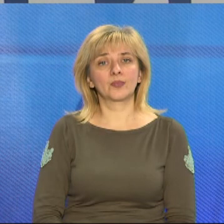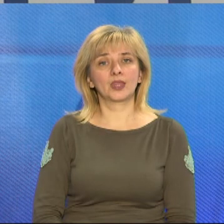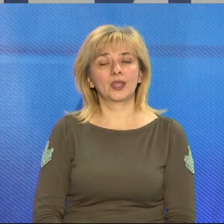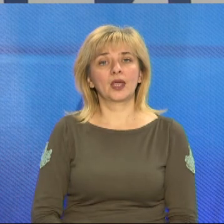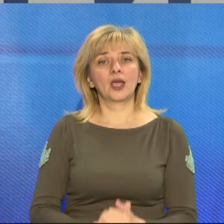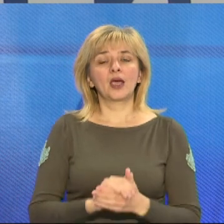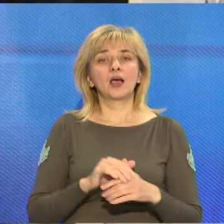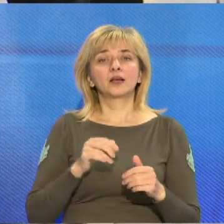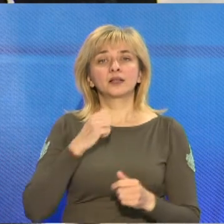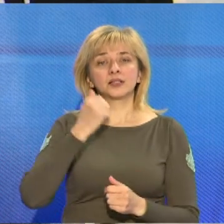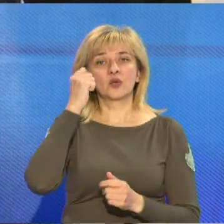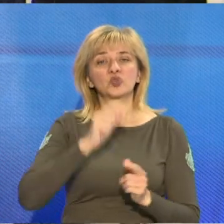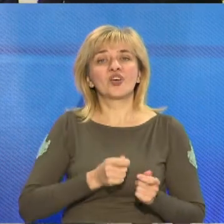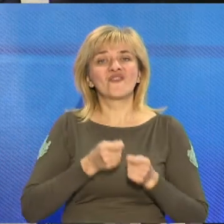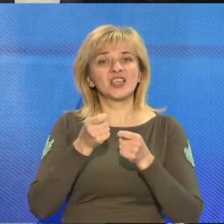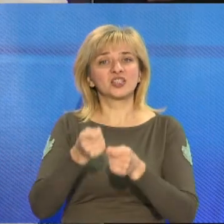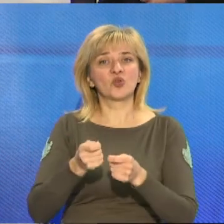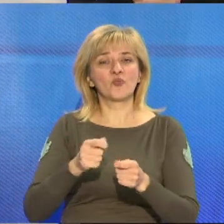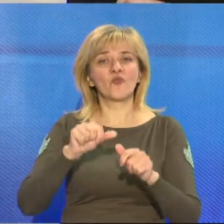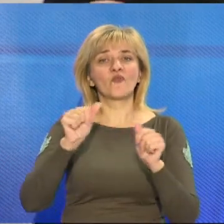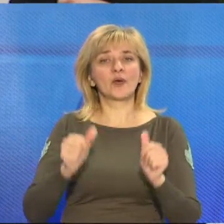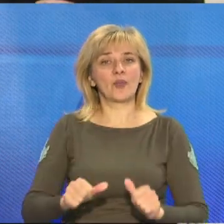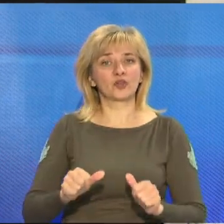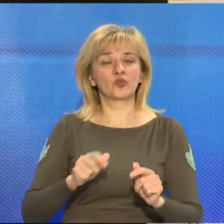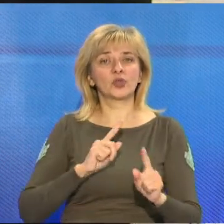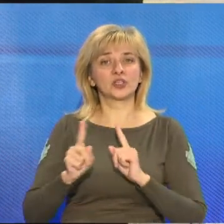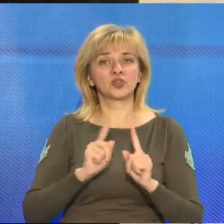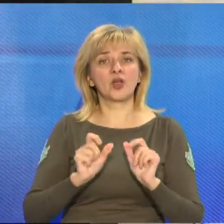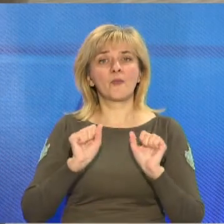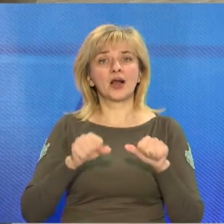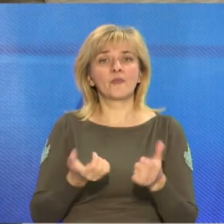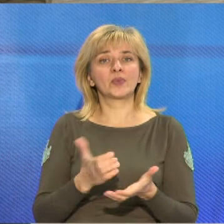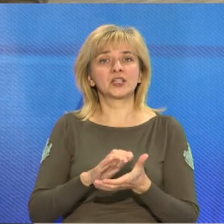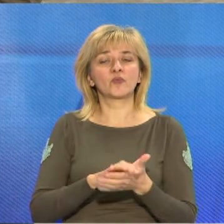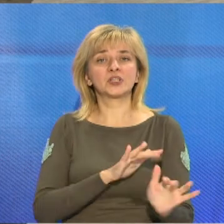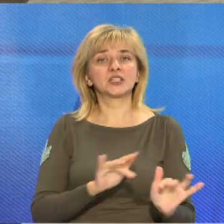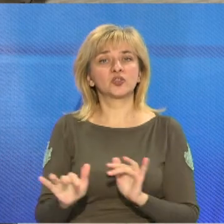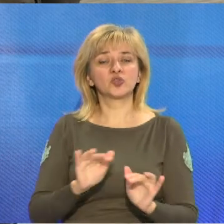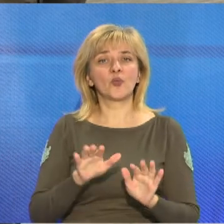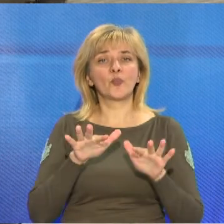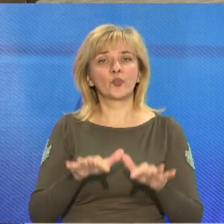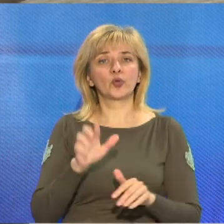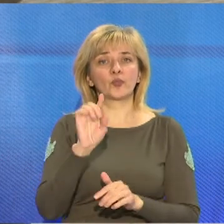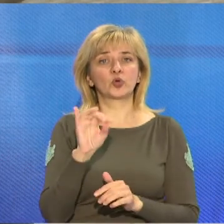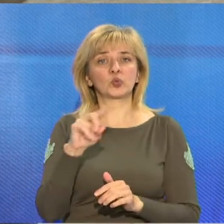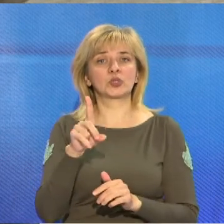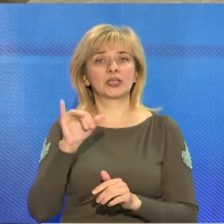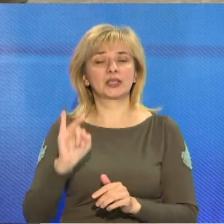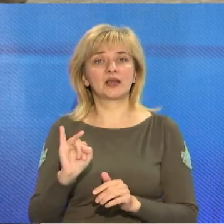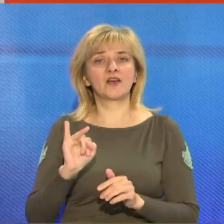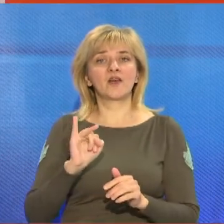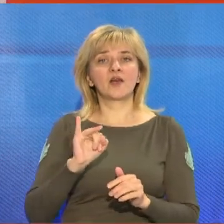Дзякуючы выязному формату пасяджэння, яго ўдзельнікі змаглі пазнаёміцца з дзейнасцю пункта пропуску Брузгі, у прыватнасці з інфраструктурай